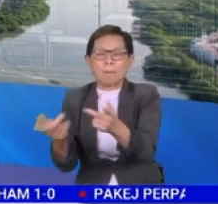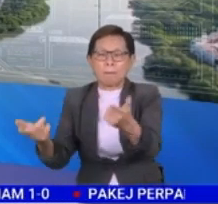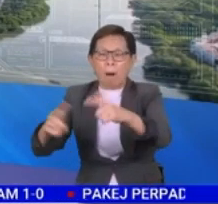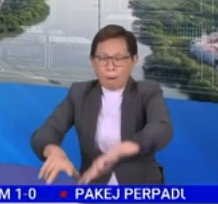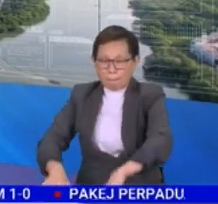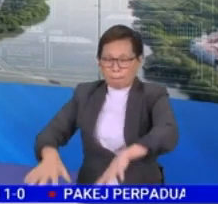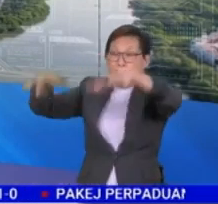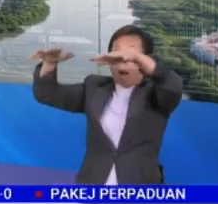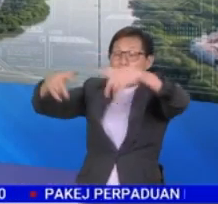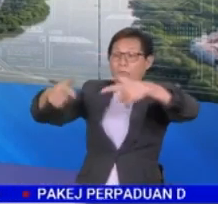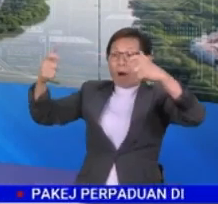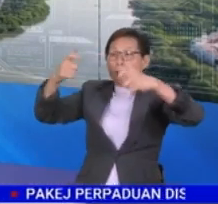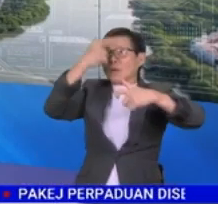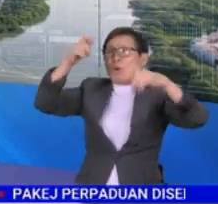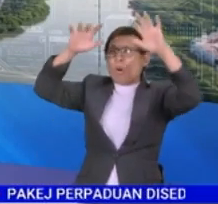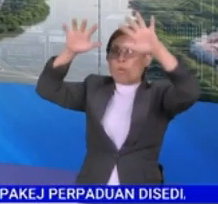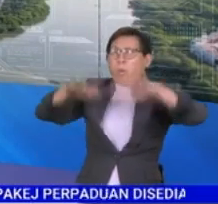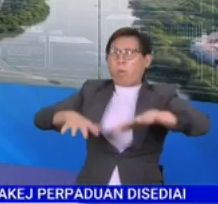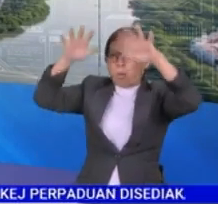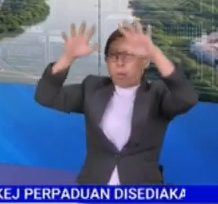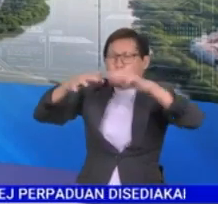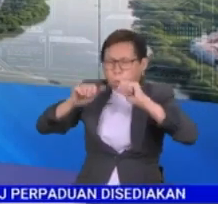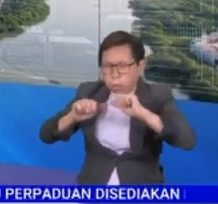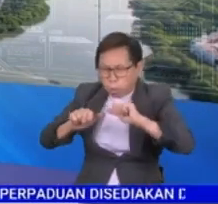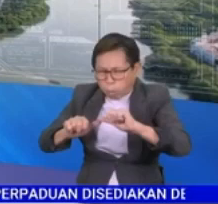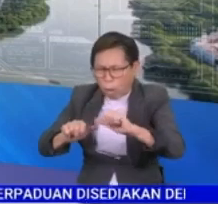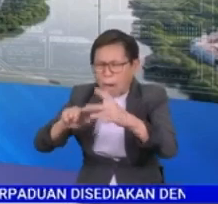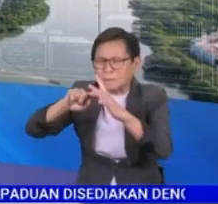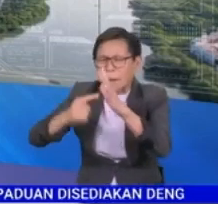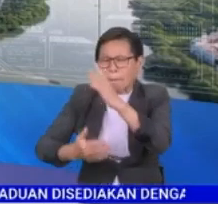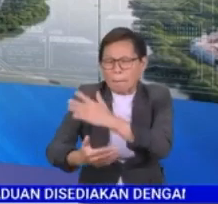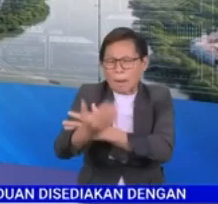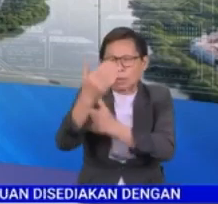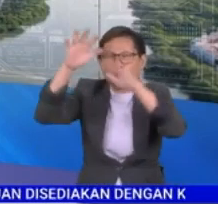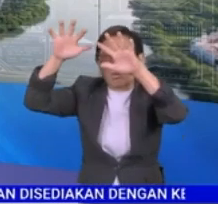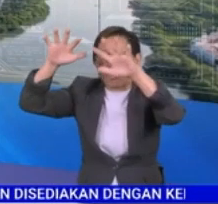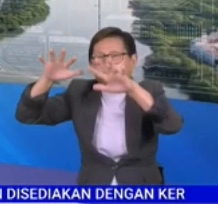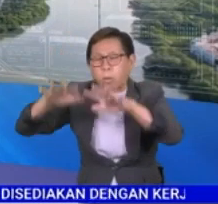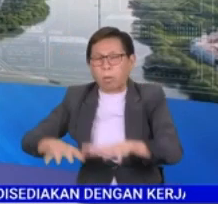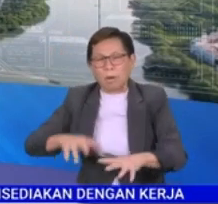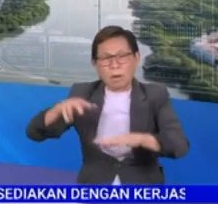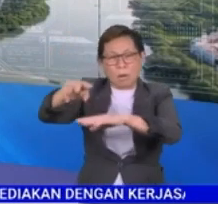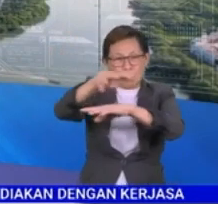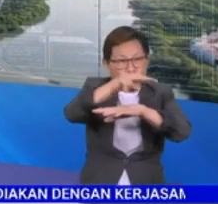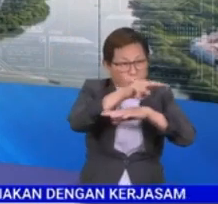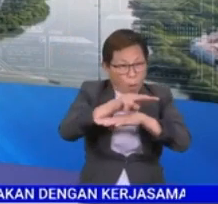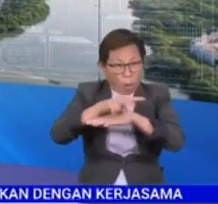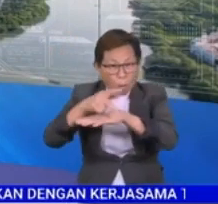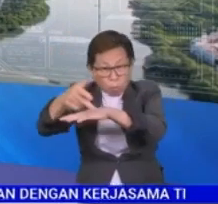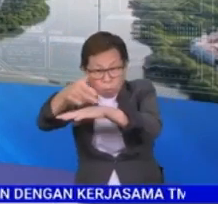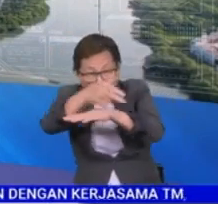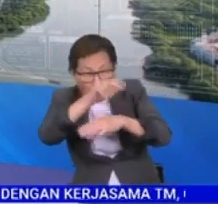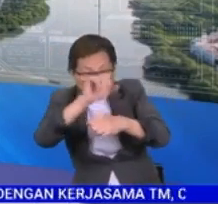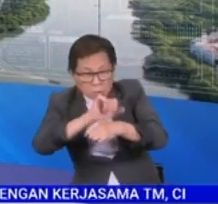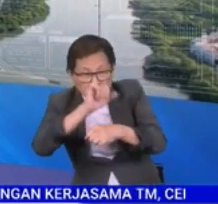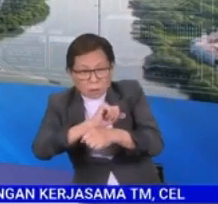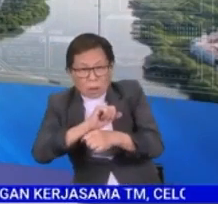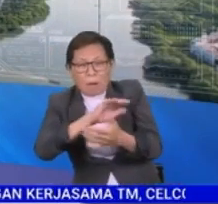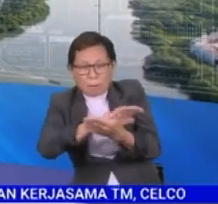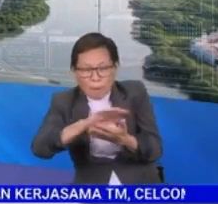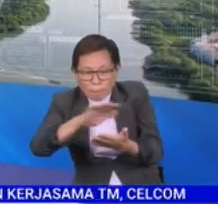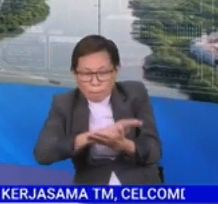dilanda banjir kilat ekoran hujan yang berterusan Sejak pagi tinjauan mendapati kerja-kerja membersihkan rumah penduduk yang